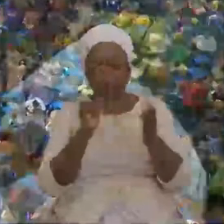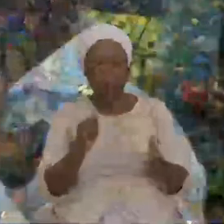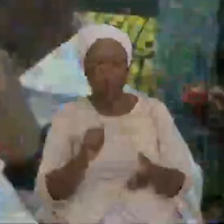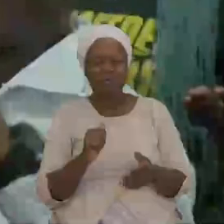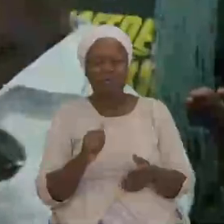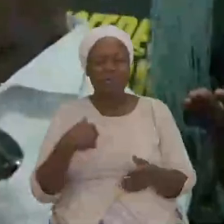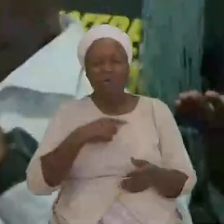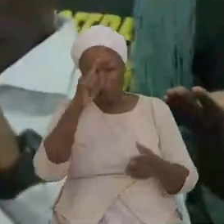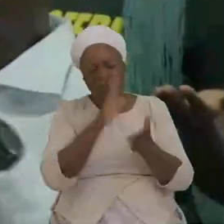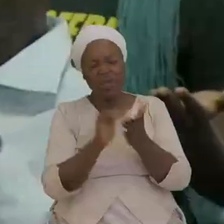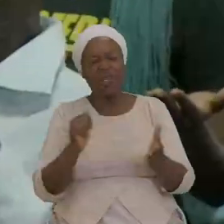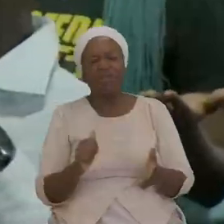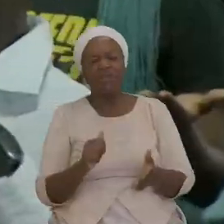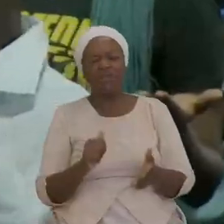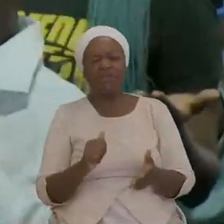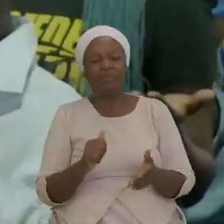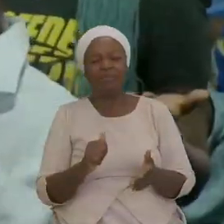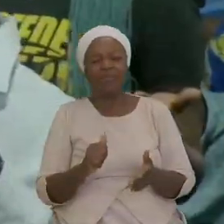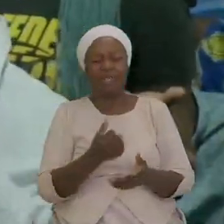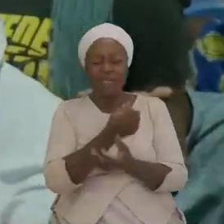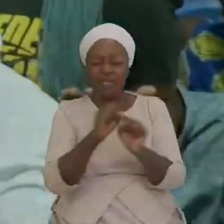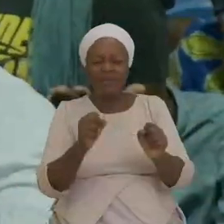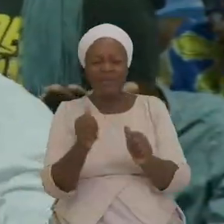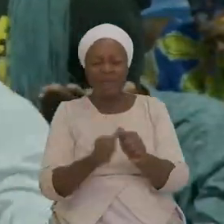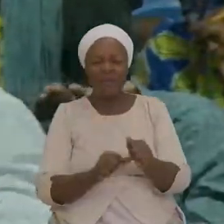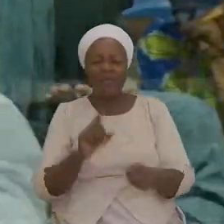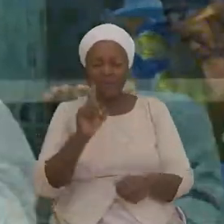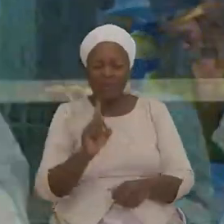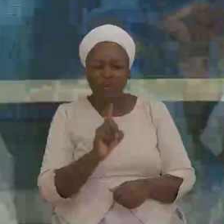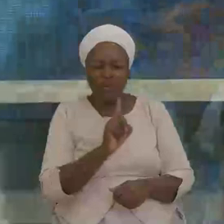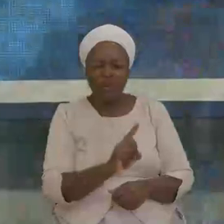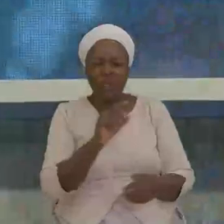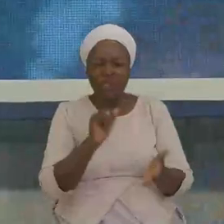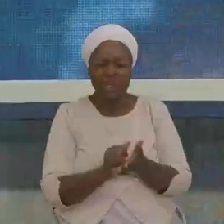croyons, nous croyons. Sauve chacun.